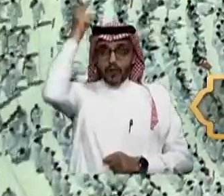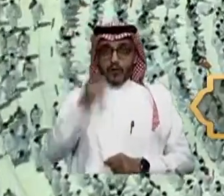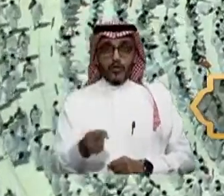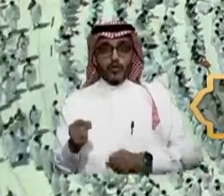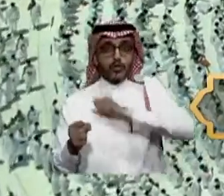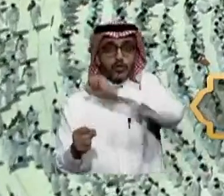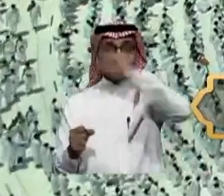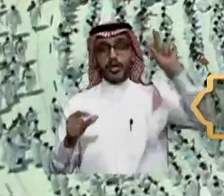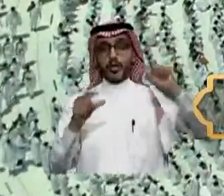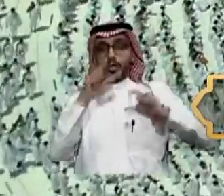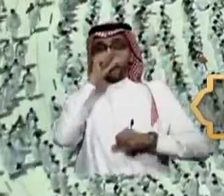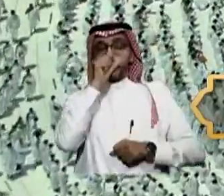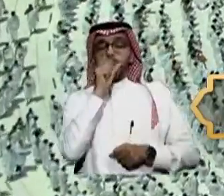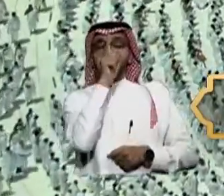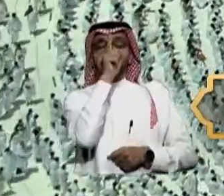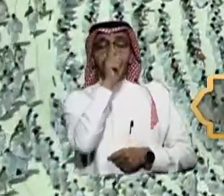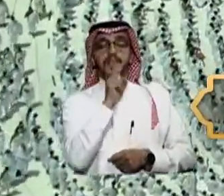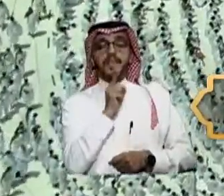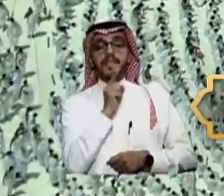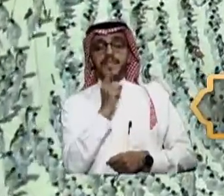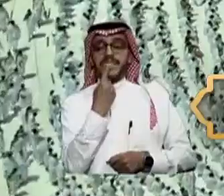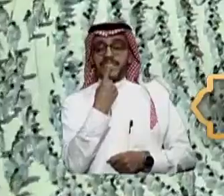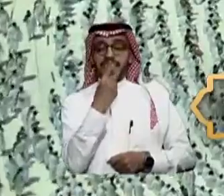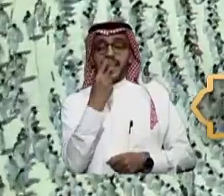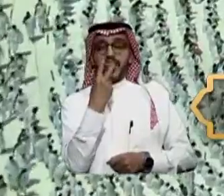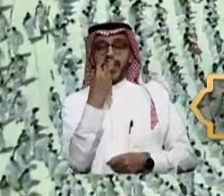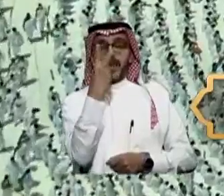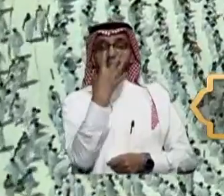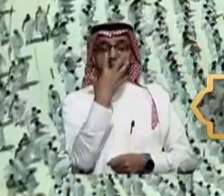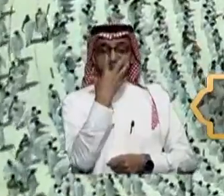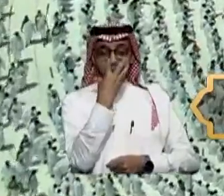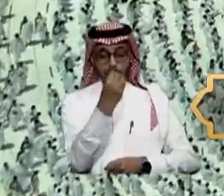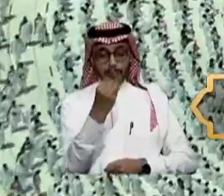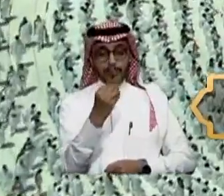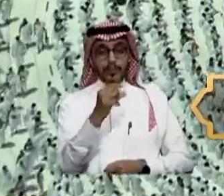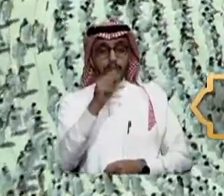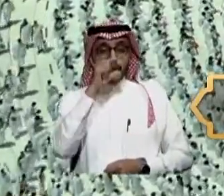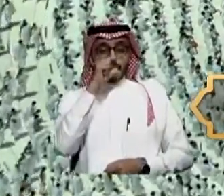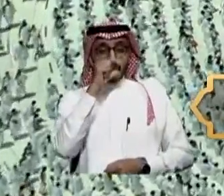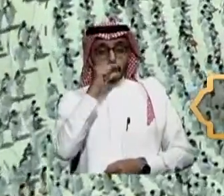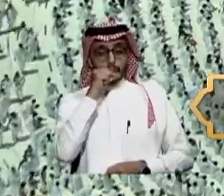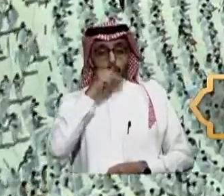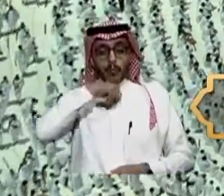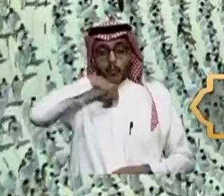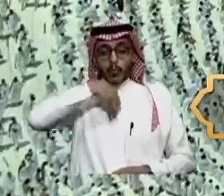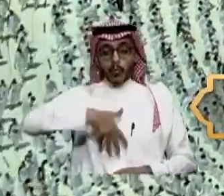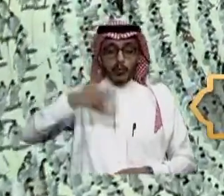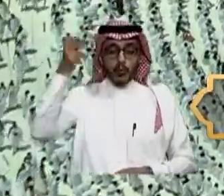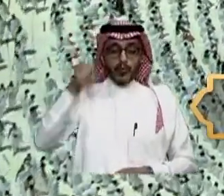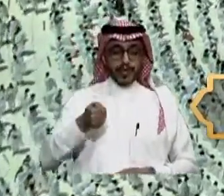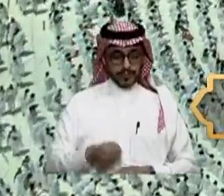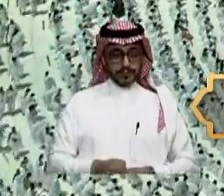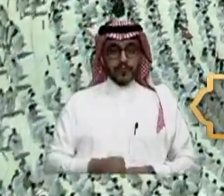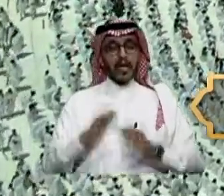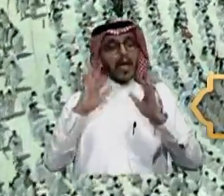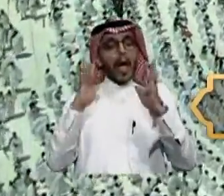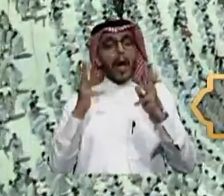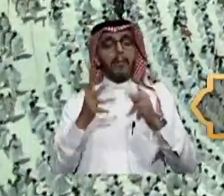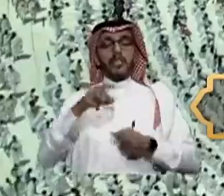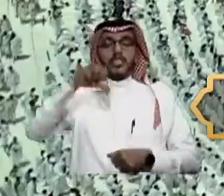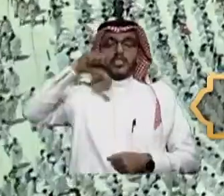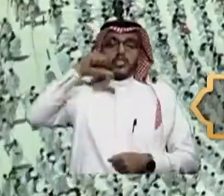شهر رمضان في السنه الثانيه من اله فصام رسول الله صلى الله عليه وسلم